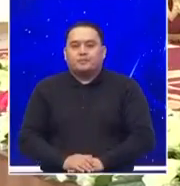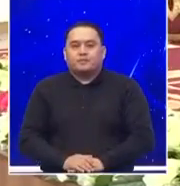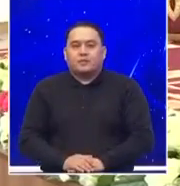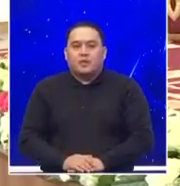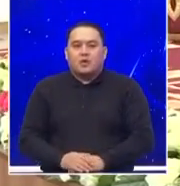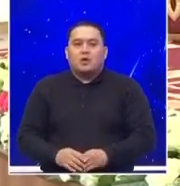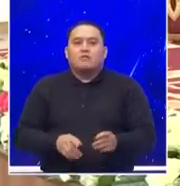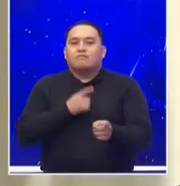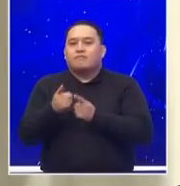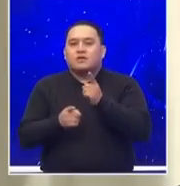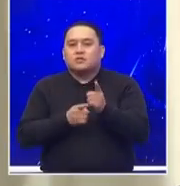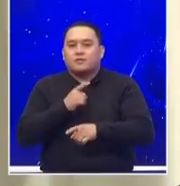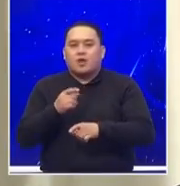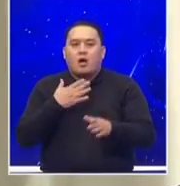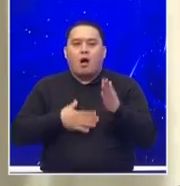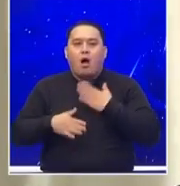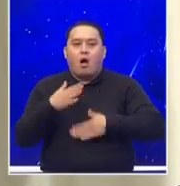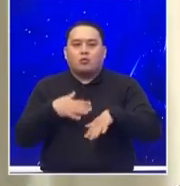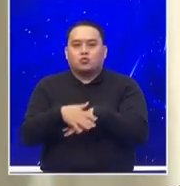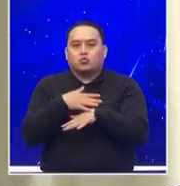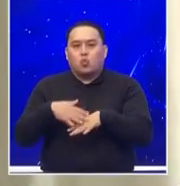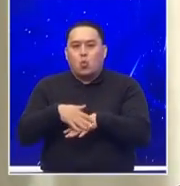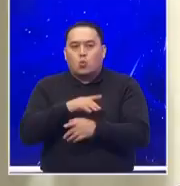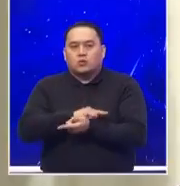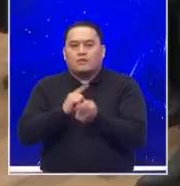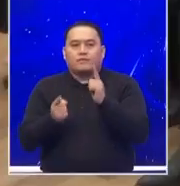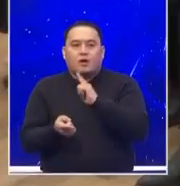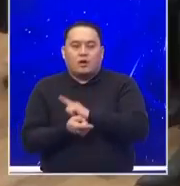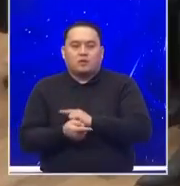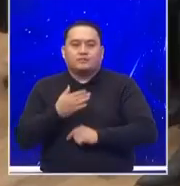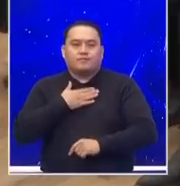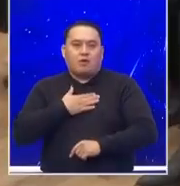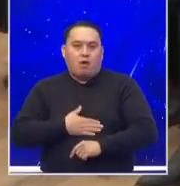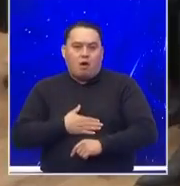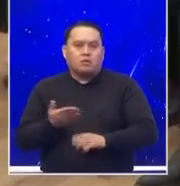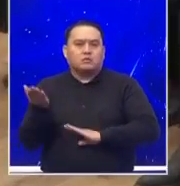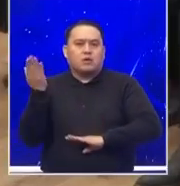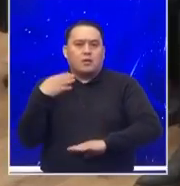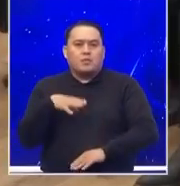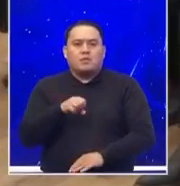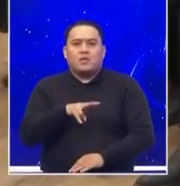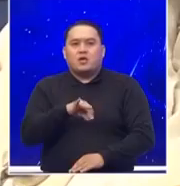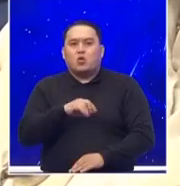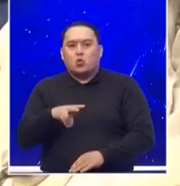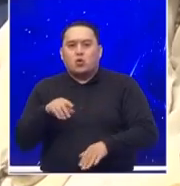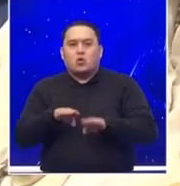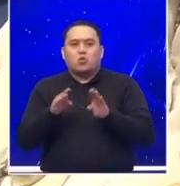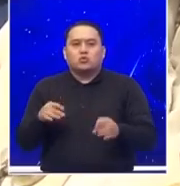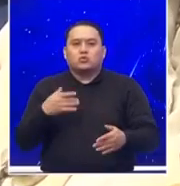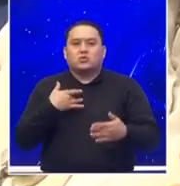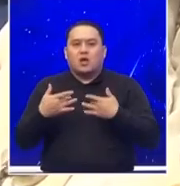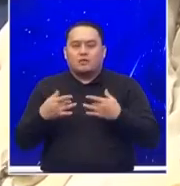мәдени өмірі жанданған ауылдағы ғайын бұл күні руханият ордасына тегіс келді. Кезінде Бибігүл Төлегенова өнер көрсеткен